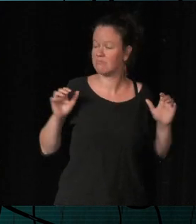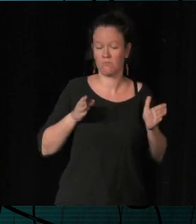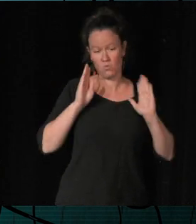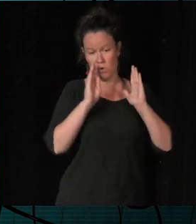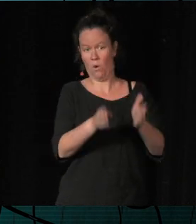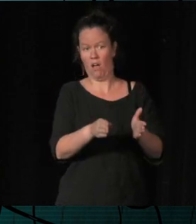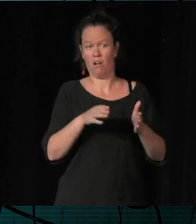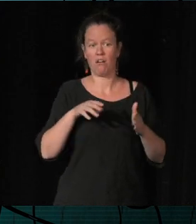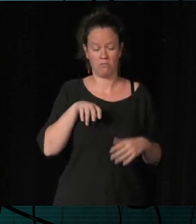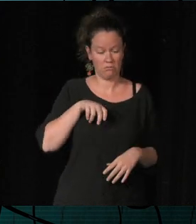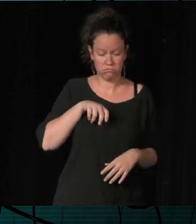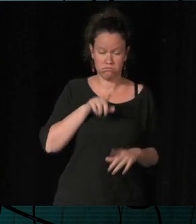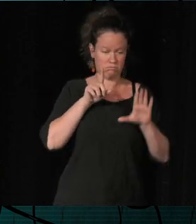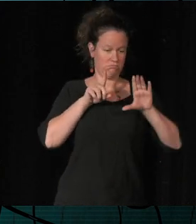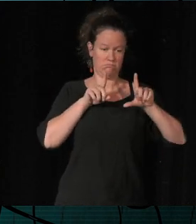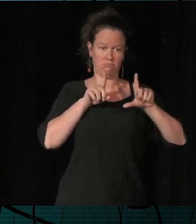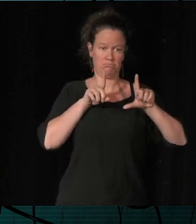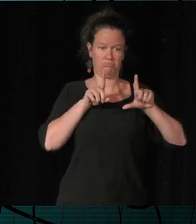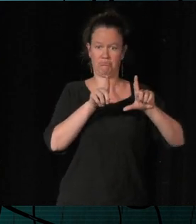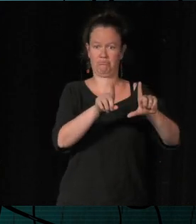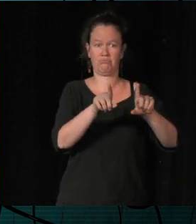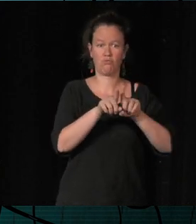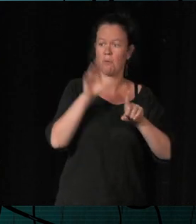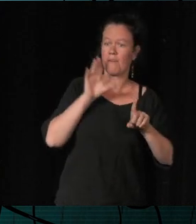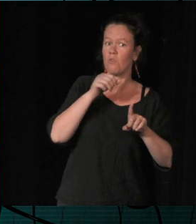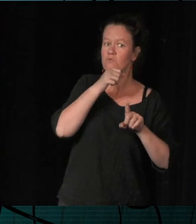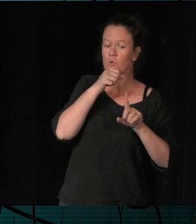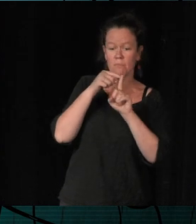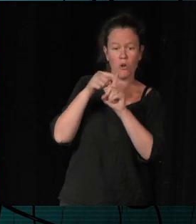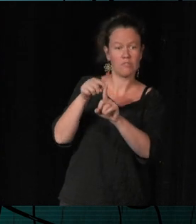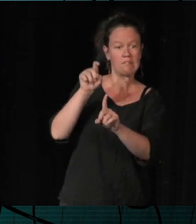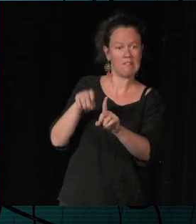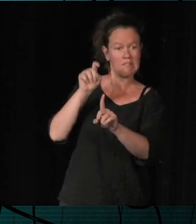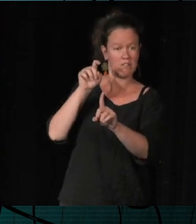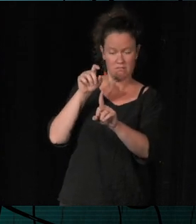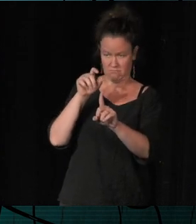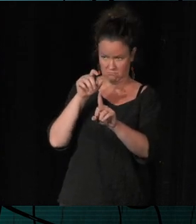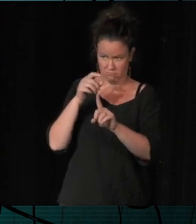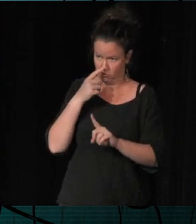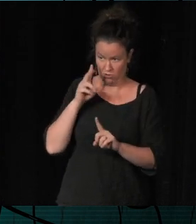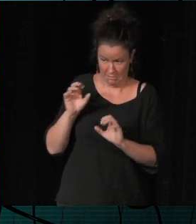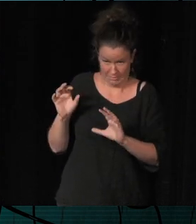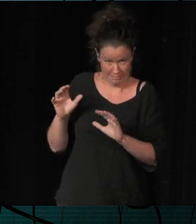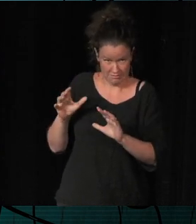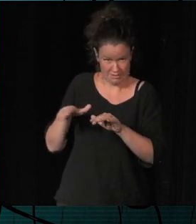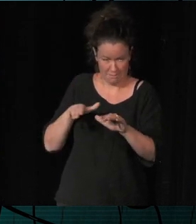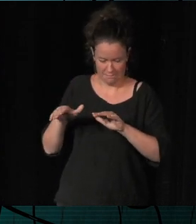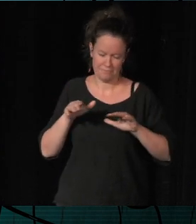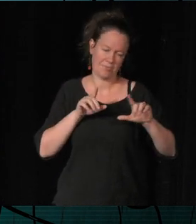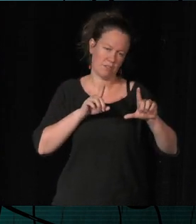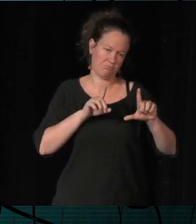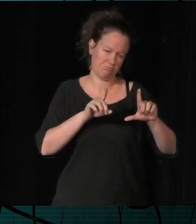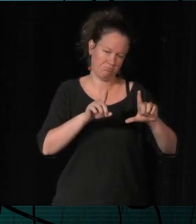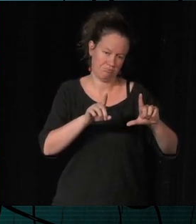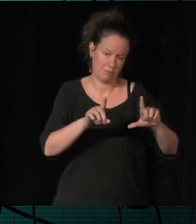de déplacement latéral, comme dans les vieux point and click. Et d'ailleurs, il a l'architecture d'un point and click. Mais petit à petit, le décor